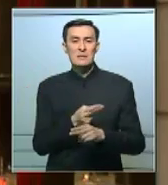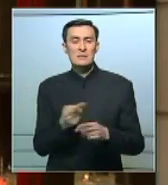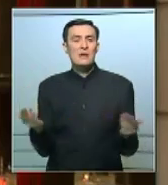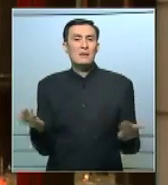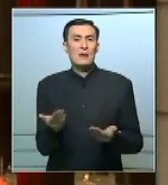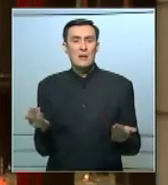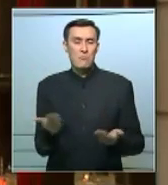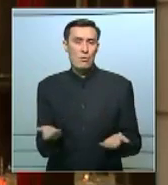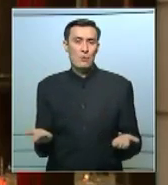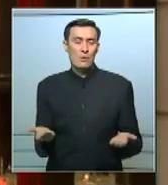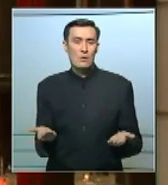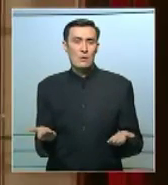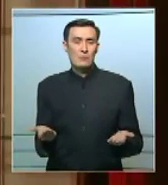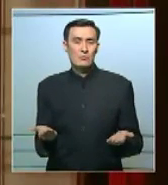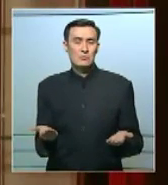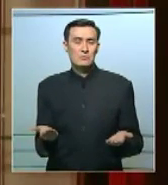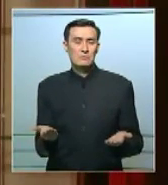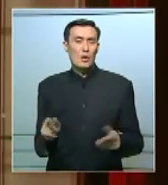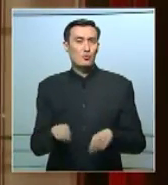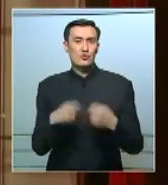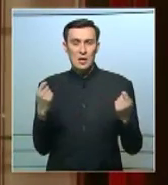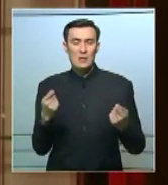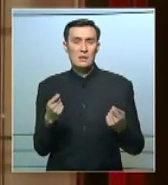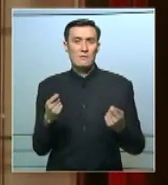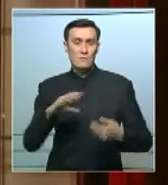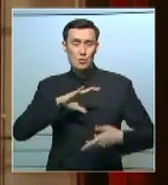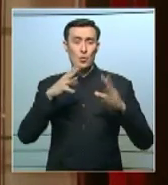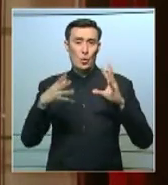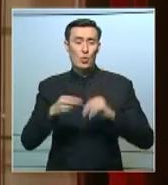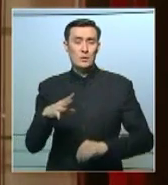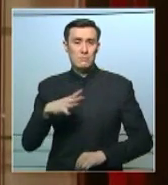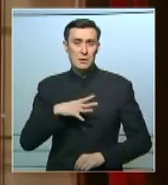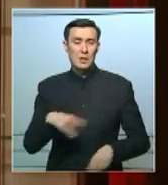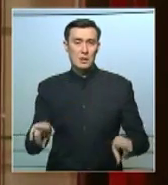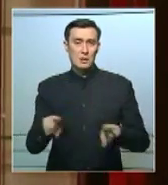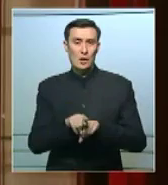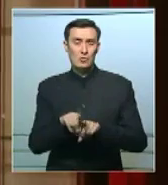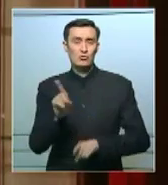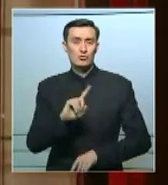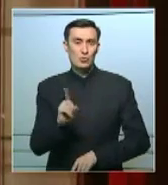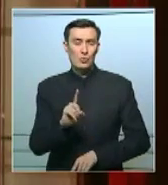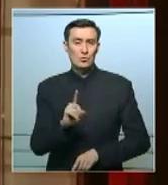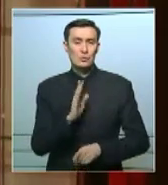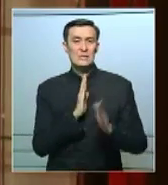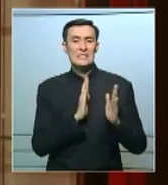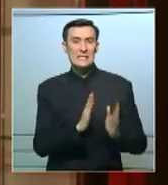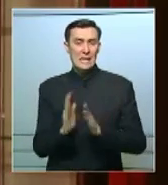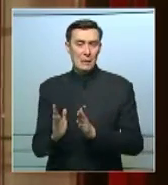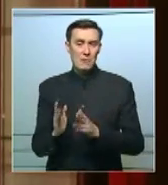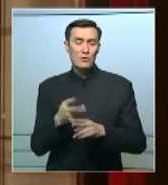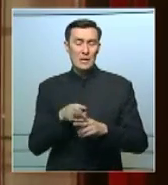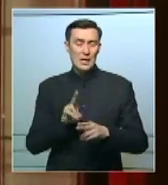каких-либо напрягов. Ну, в итоге все оказалось так, что та схема и